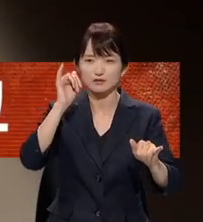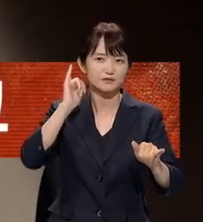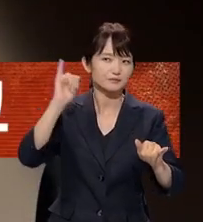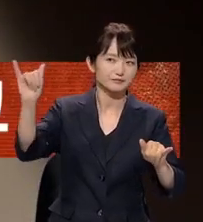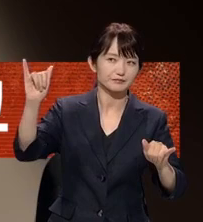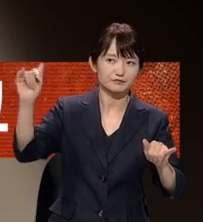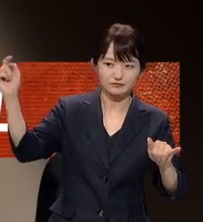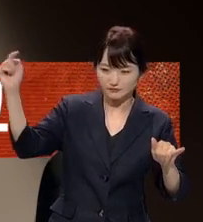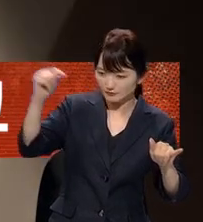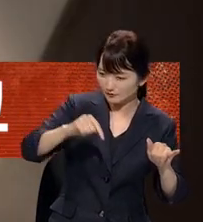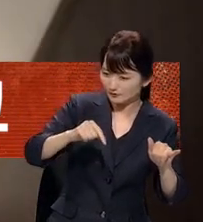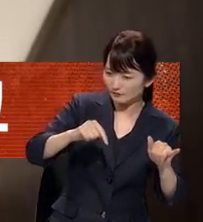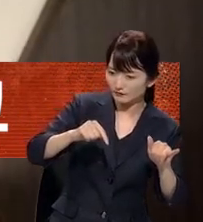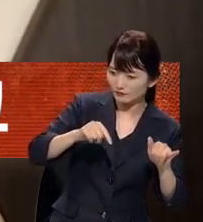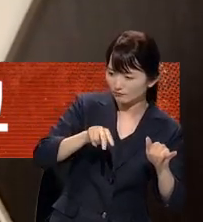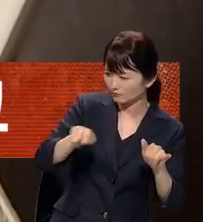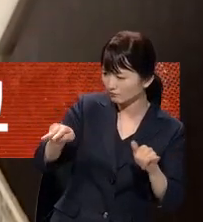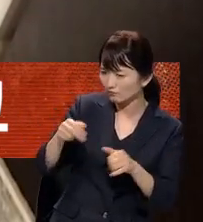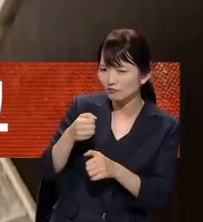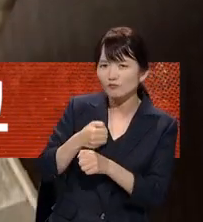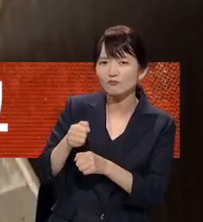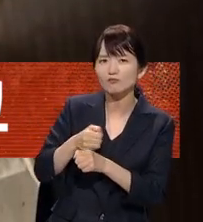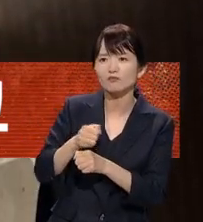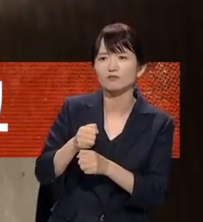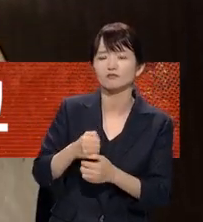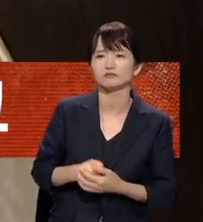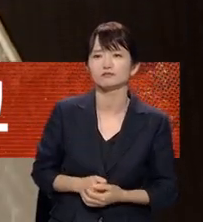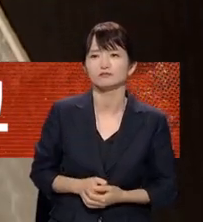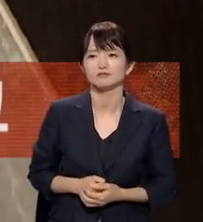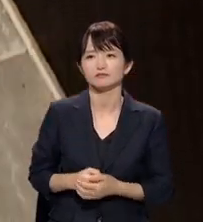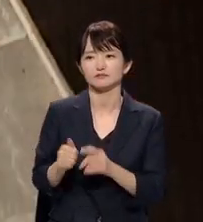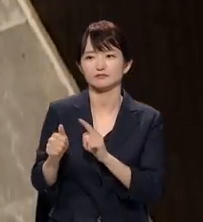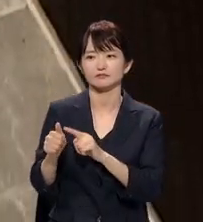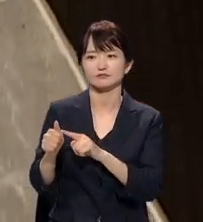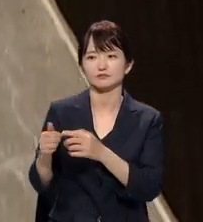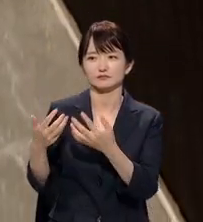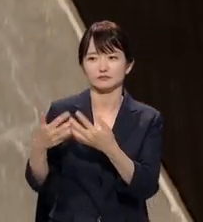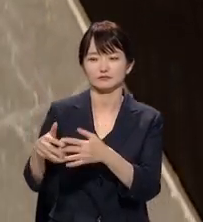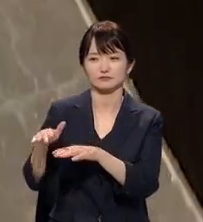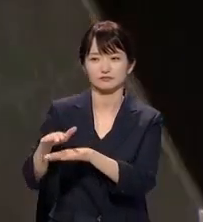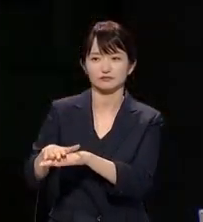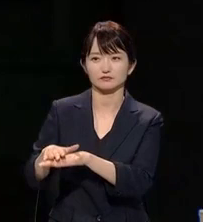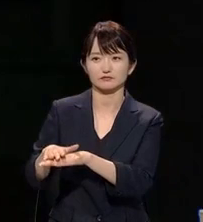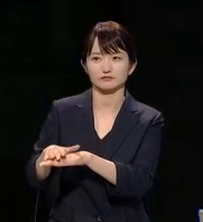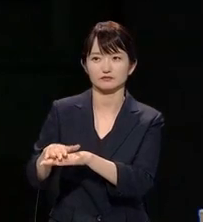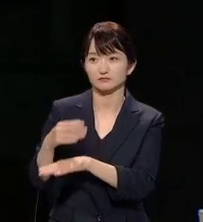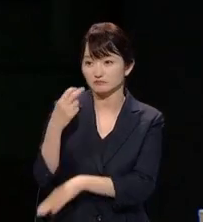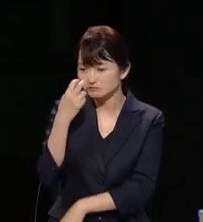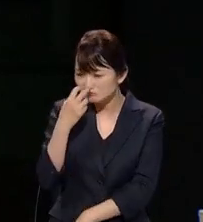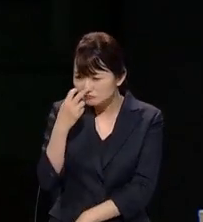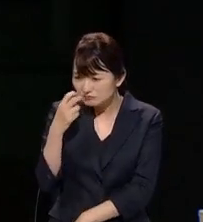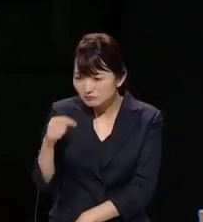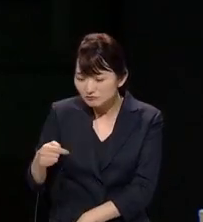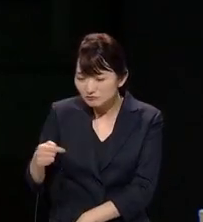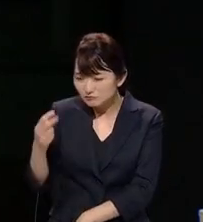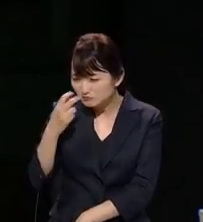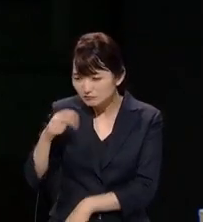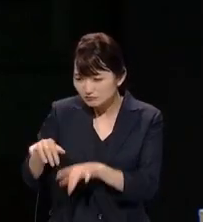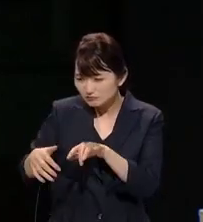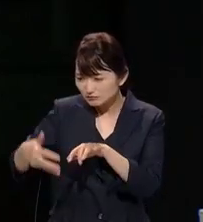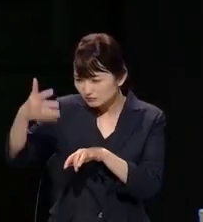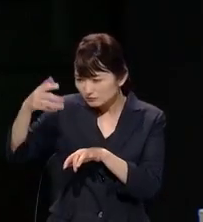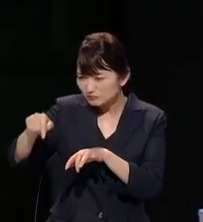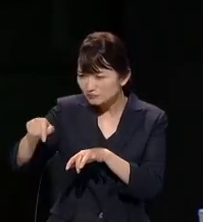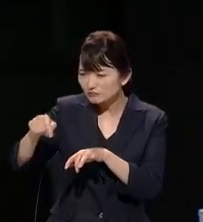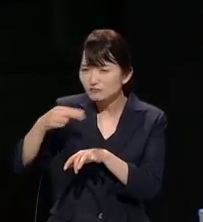출동한 경찰도 상당히 좀 당황을 했다고 합니다. 왜냐하면 당시 남성이 두고 간 저 장비가요. 검색을 해도 좀처럼 나오지를 않는 굉장히